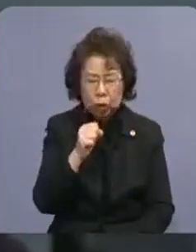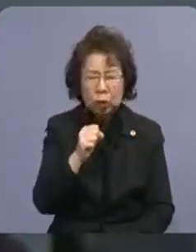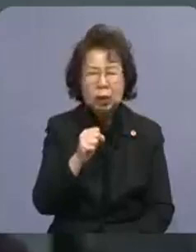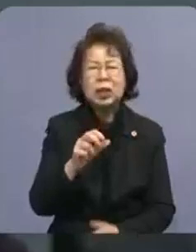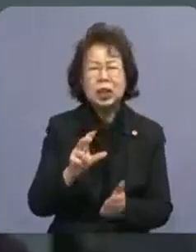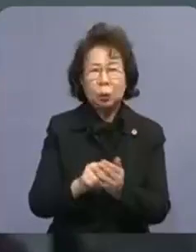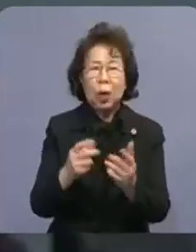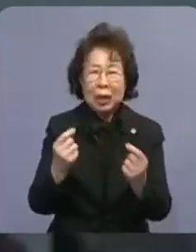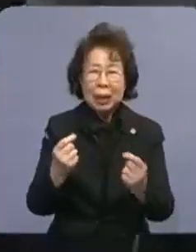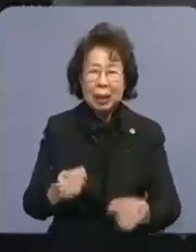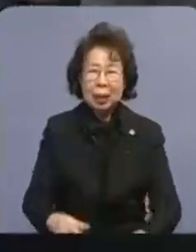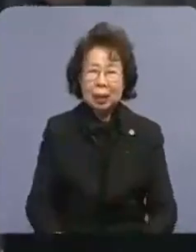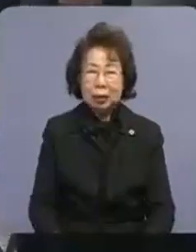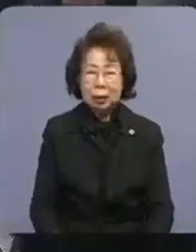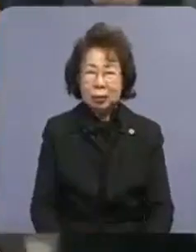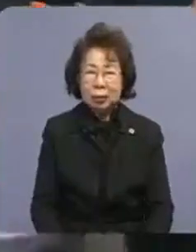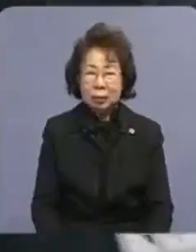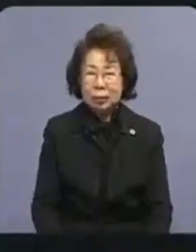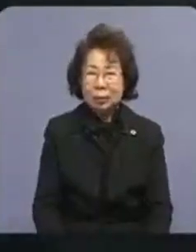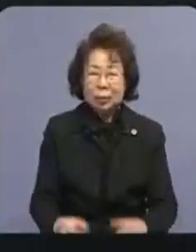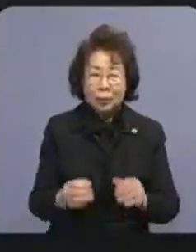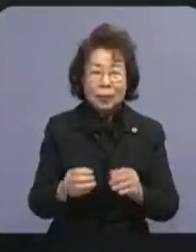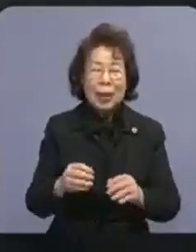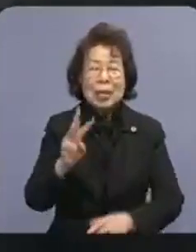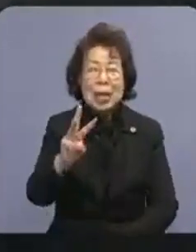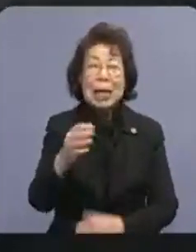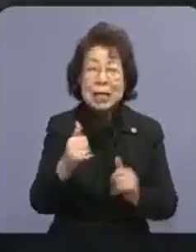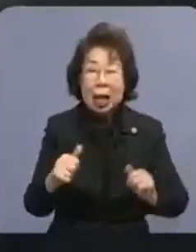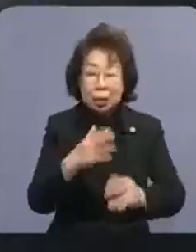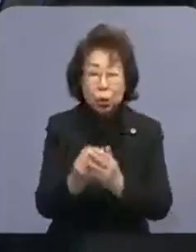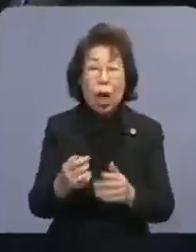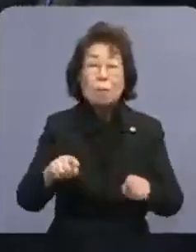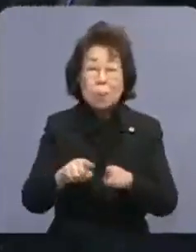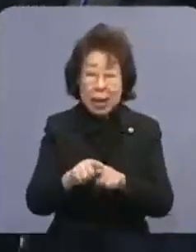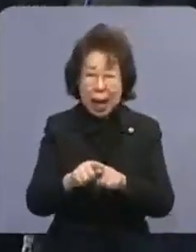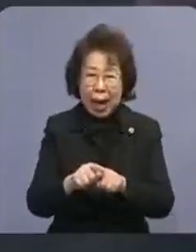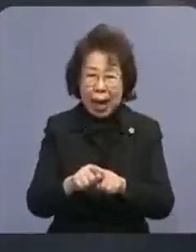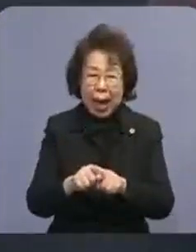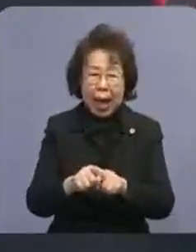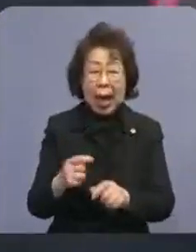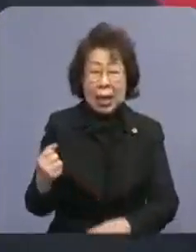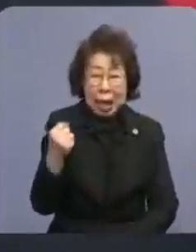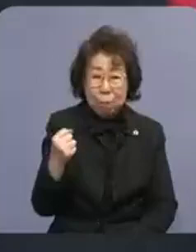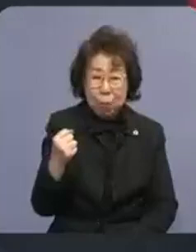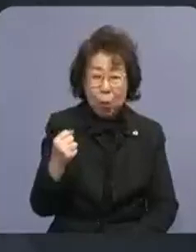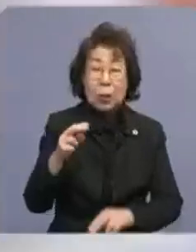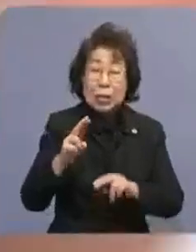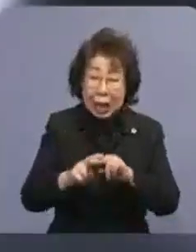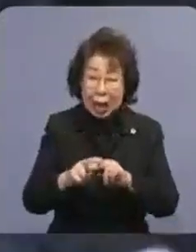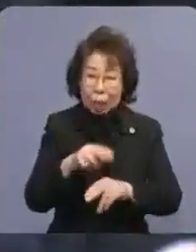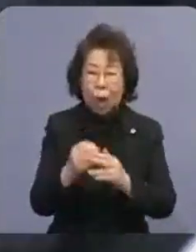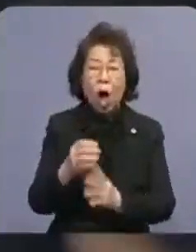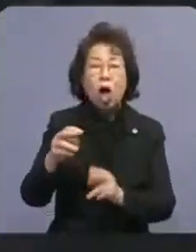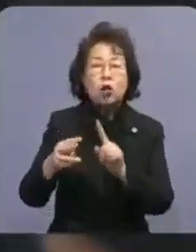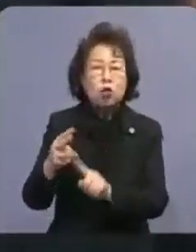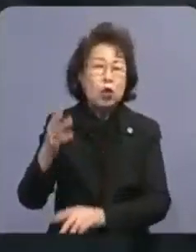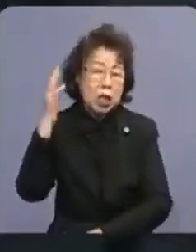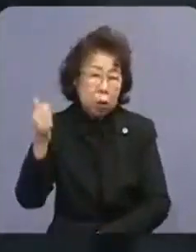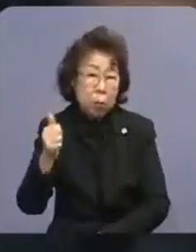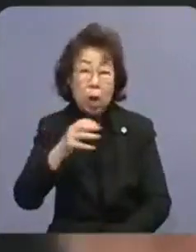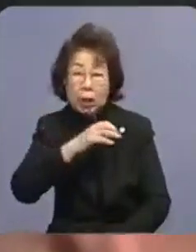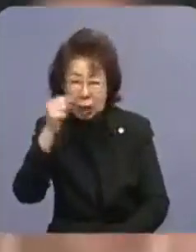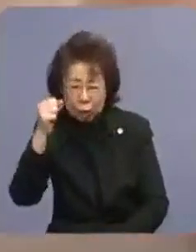큰 장점입니다. 새 당권 주자가 공통적으로 꼽은 차기 당대표 자질은 윤석열 정부의